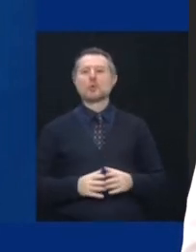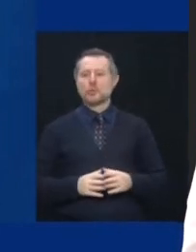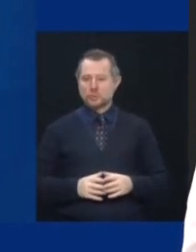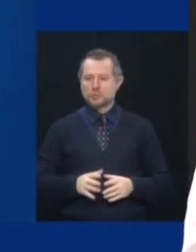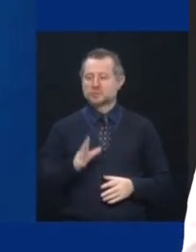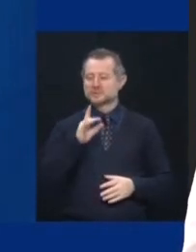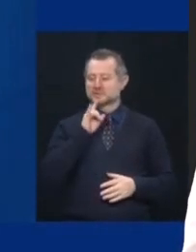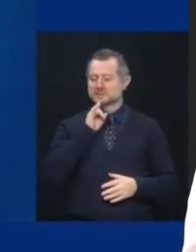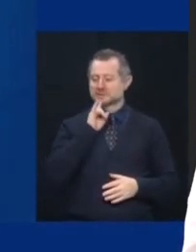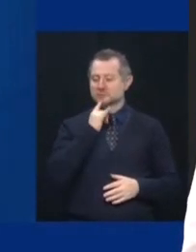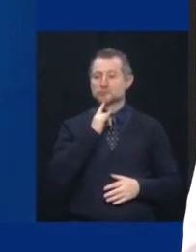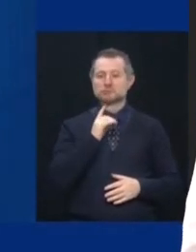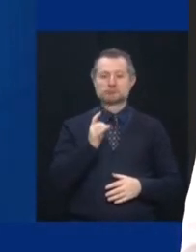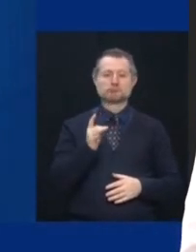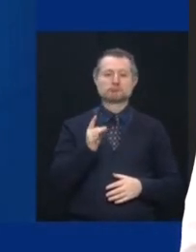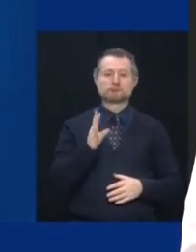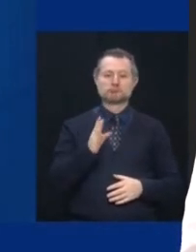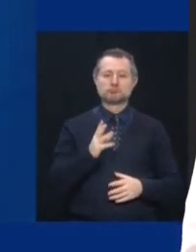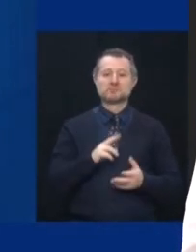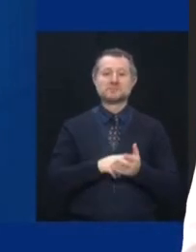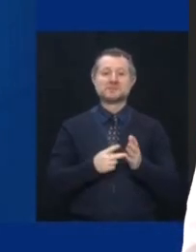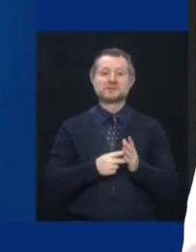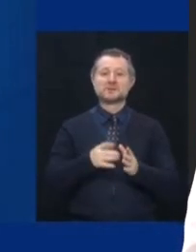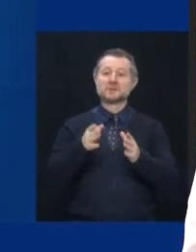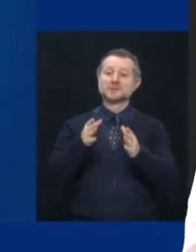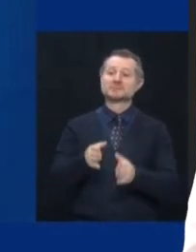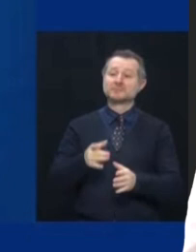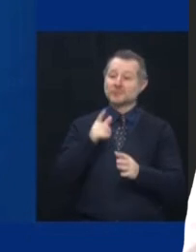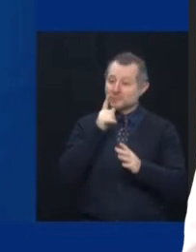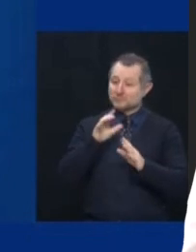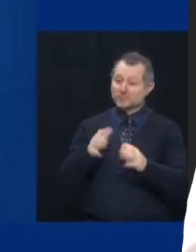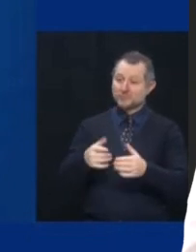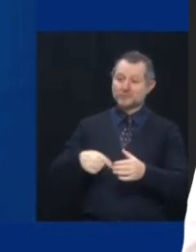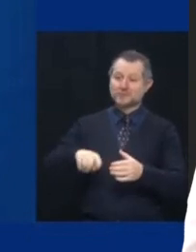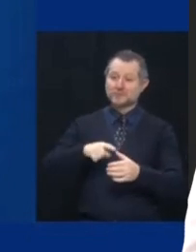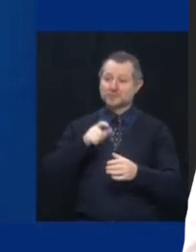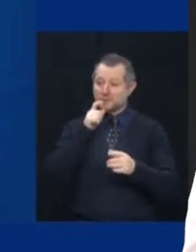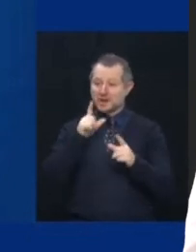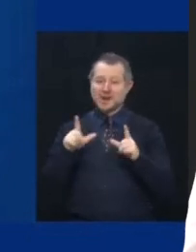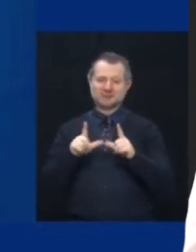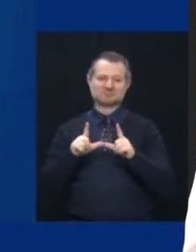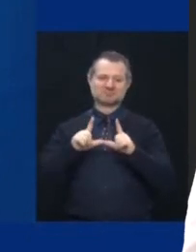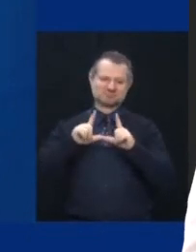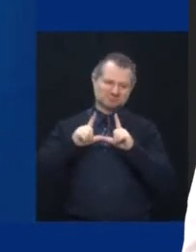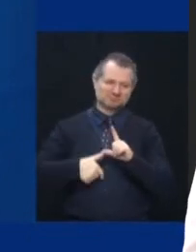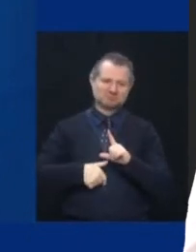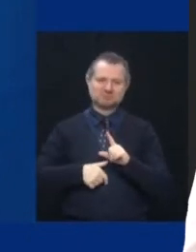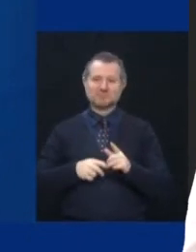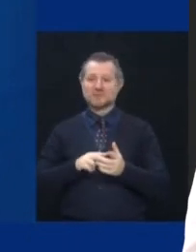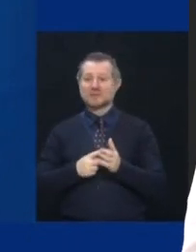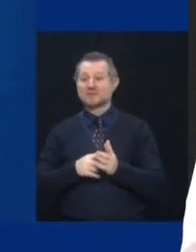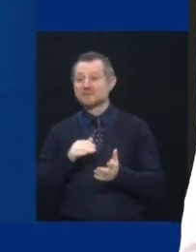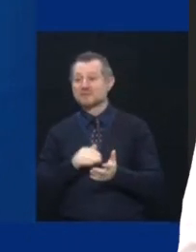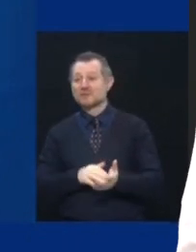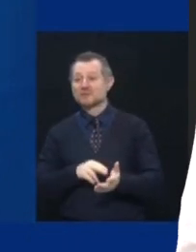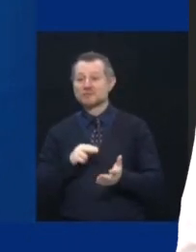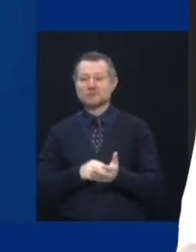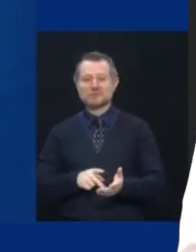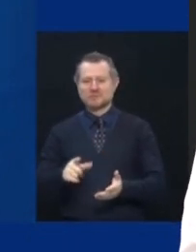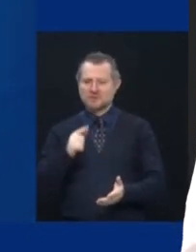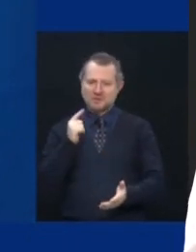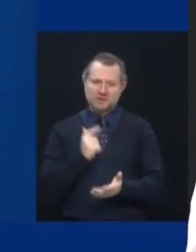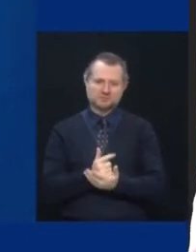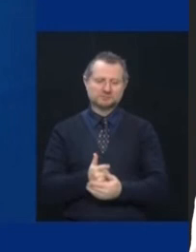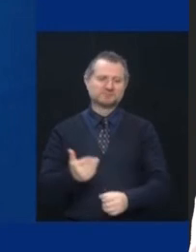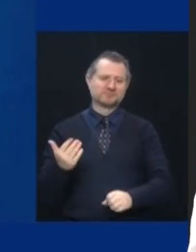导，现在不能100%相信。好了，以上是新闻的全部内容，你打不打疫苗呢？有什么意见请